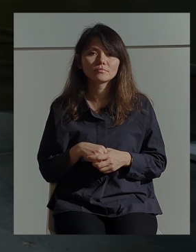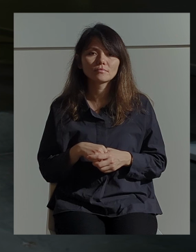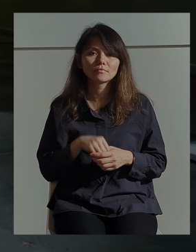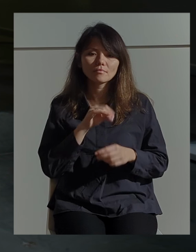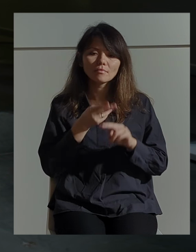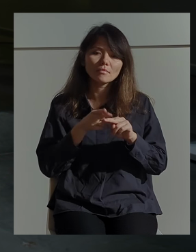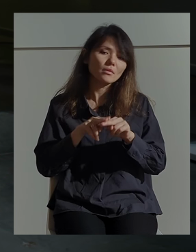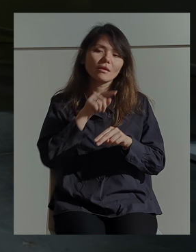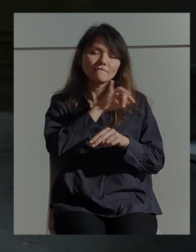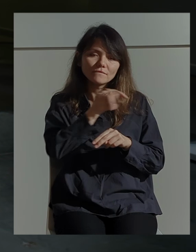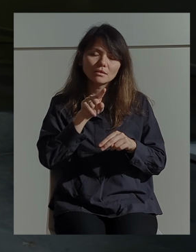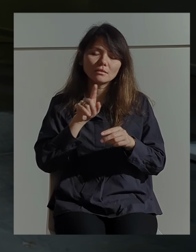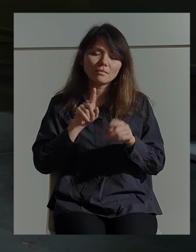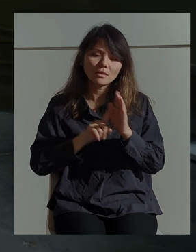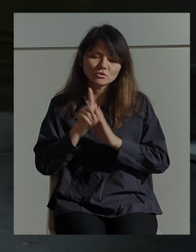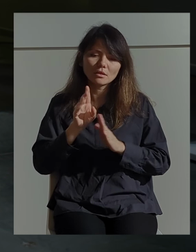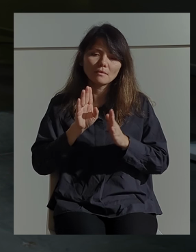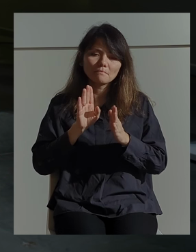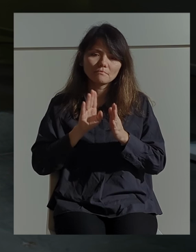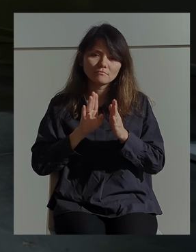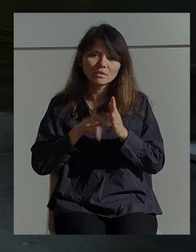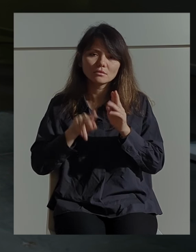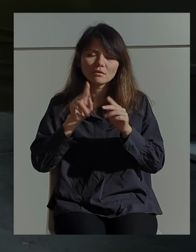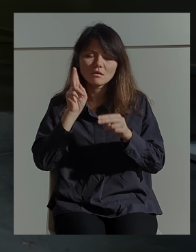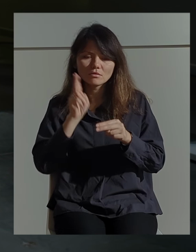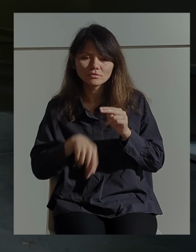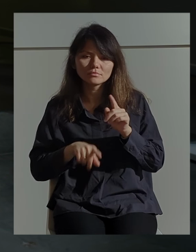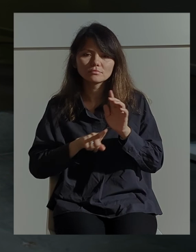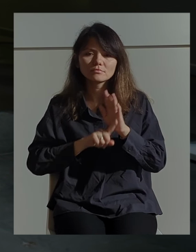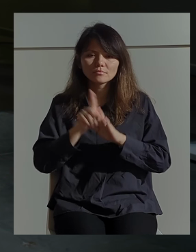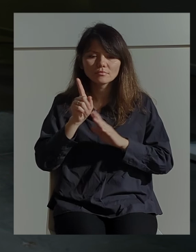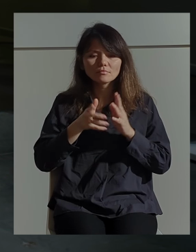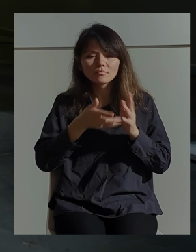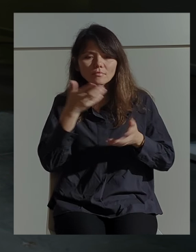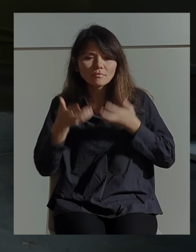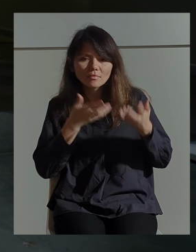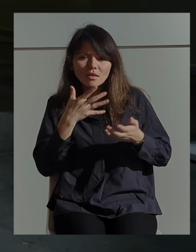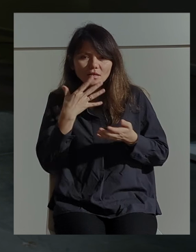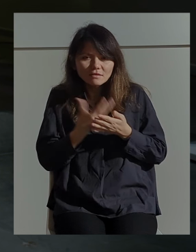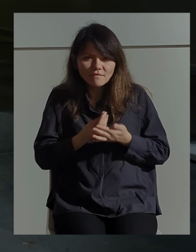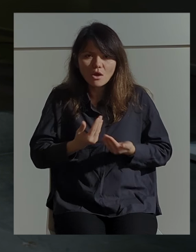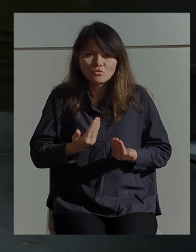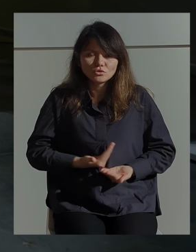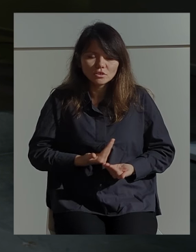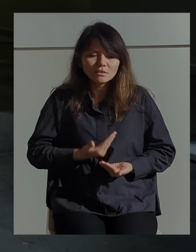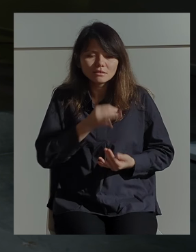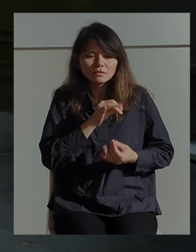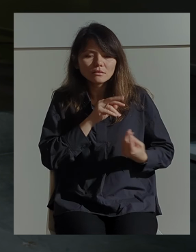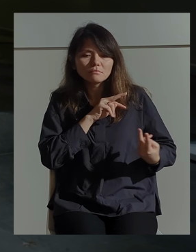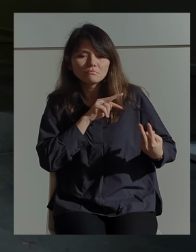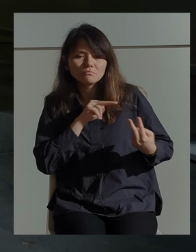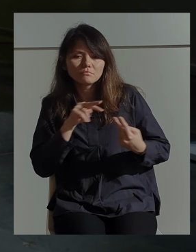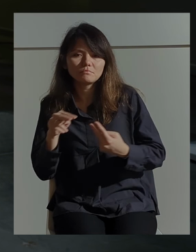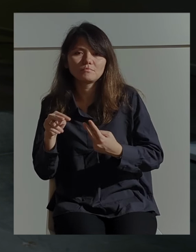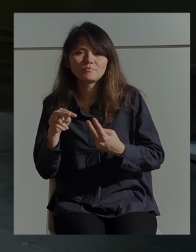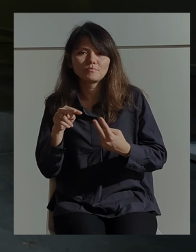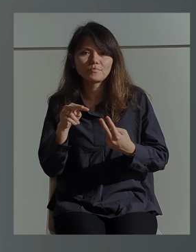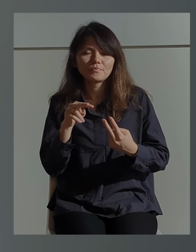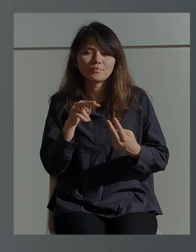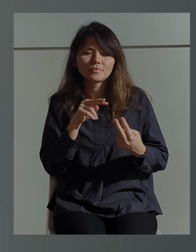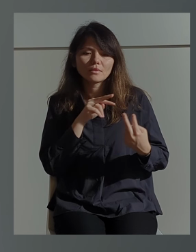бесконечно начинаете перебирать свои собственные свою собственную жизнь и перестраивать её выстраивать её в